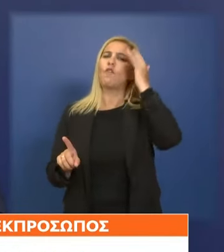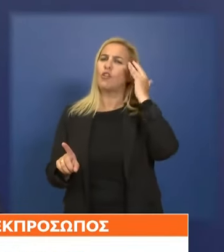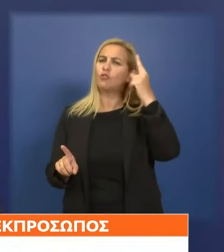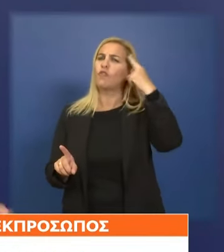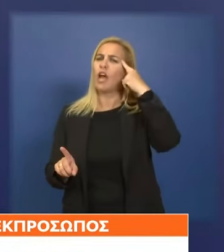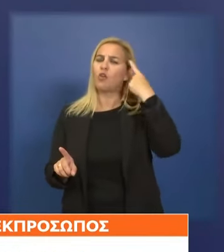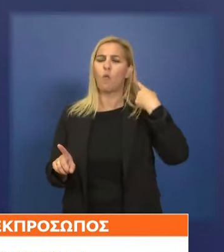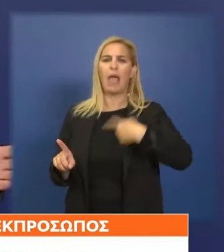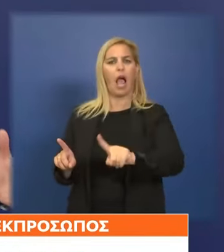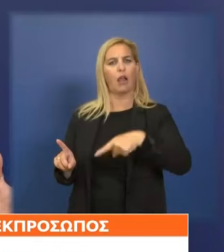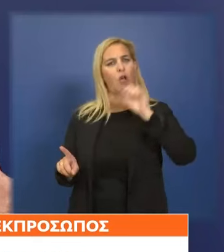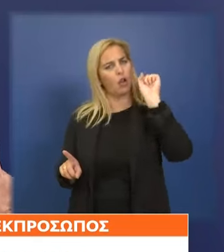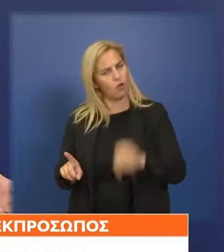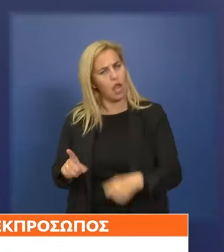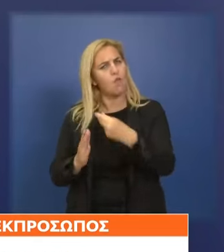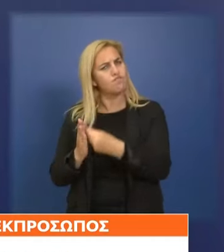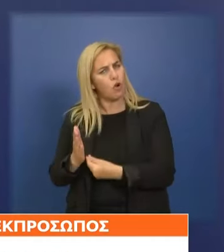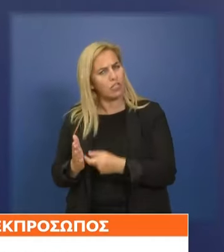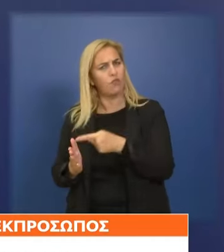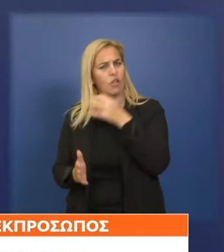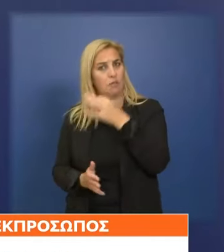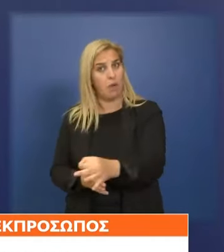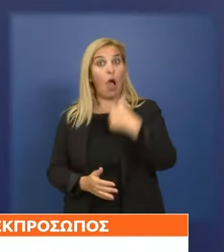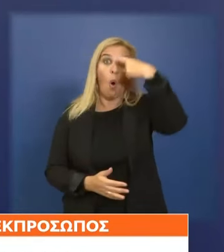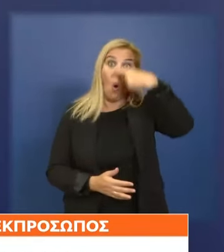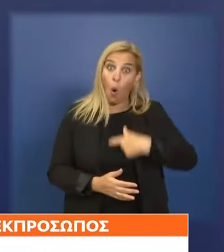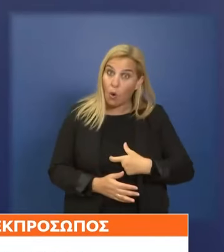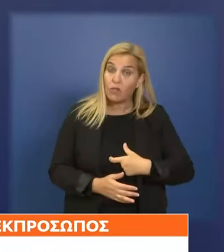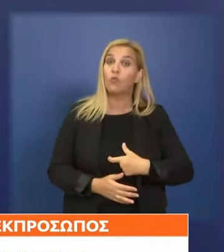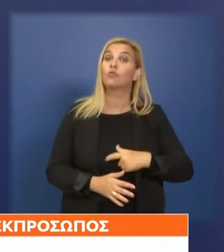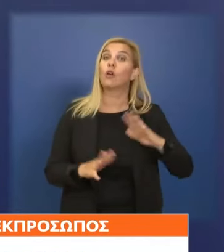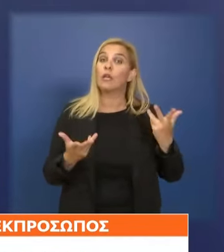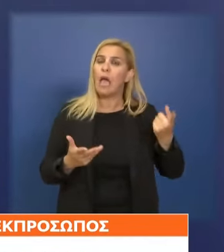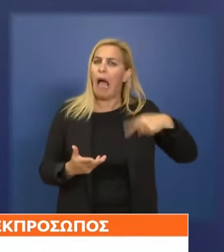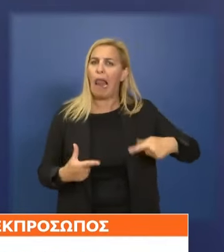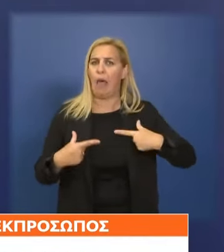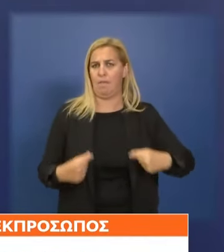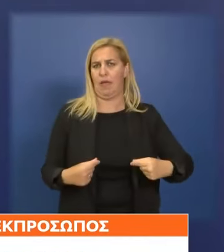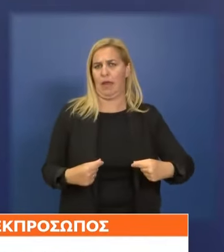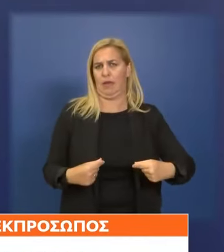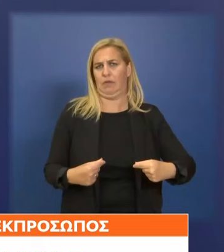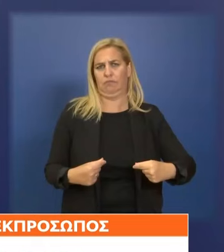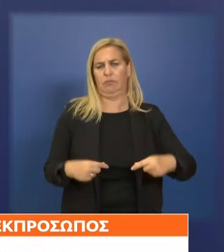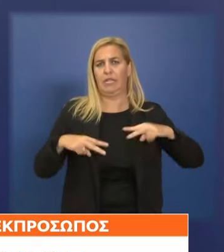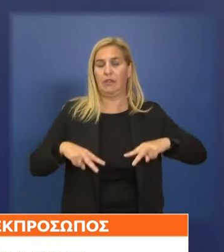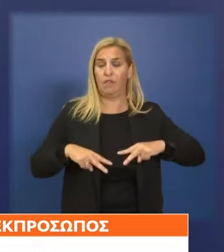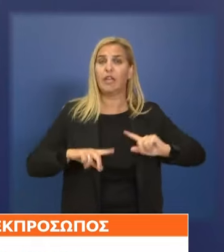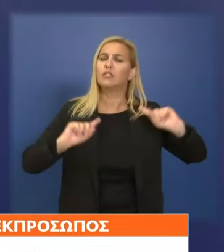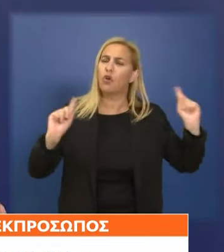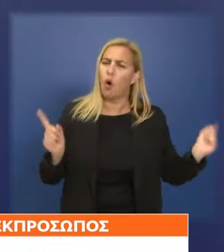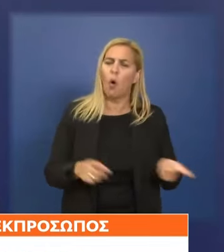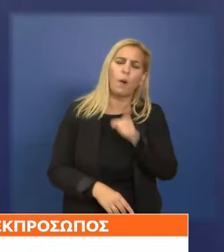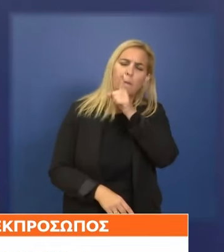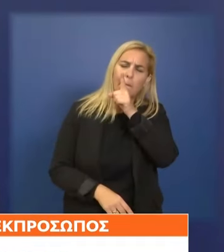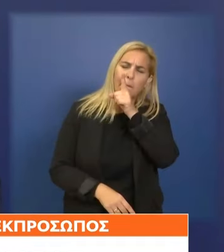κάνει πολλές φορές στο παρελθόν και δεκάδες φορές από αυτό εδώ το βήμα τόσο εγώ όσο και πολλά άλλα κυβερνητικά στελέχη έχουμε αποφύγει